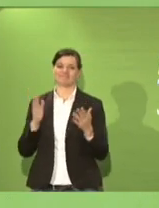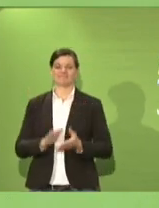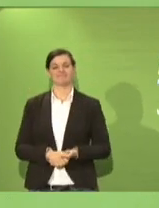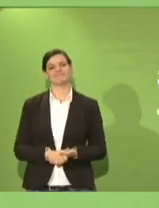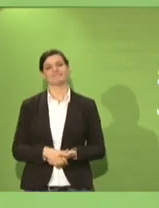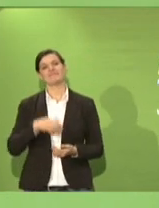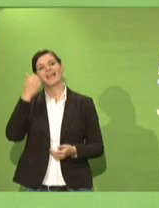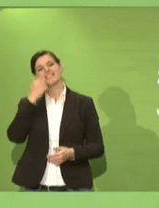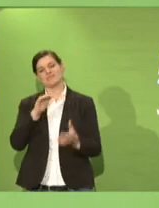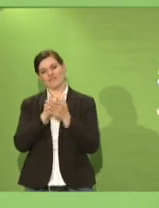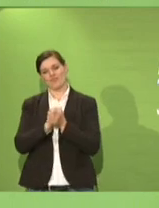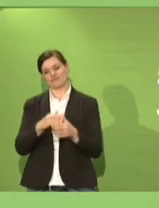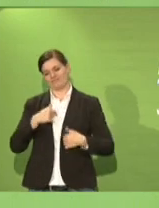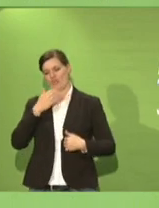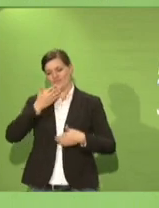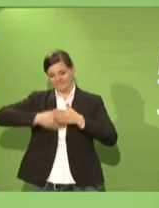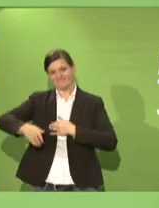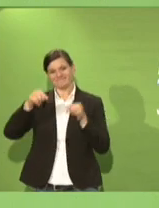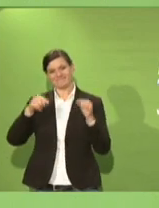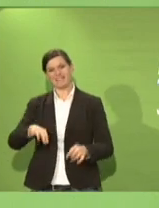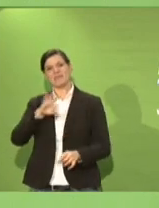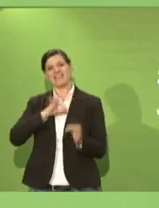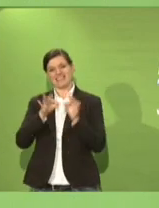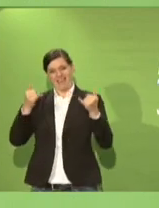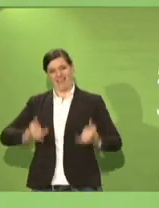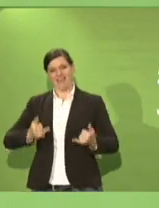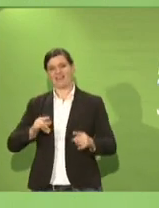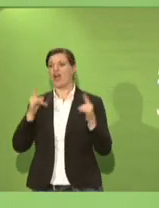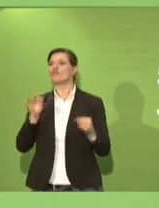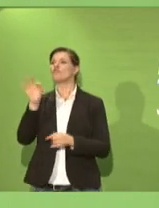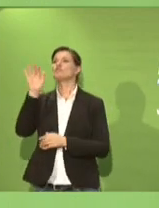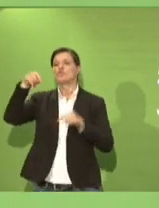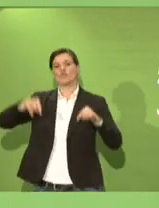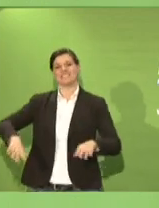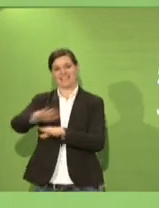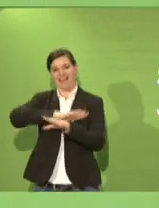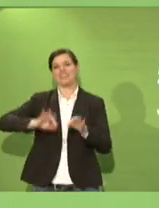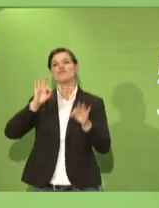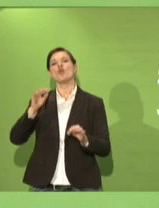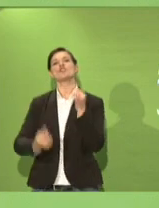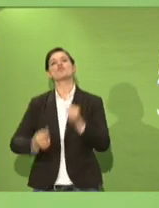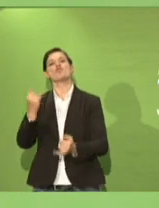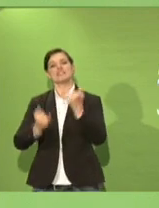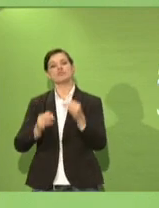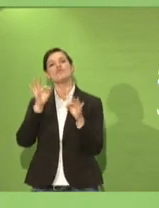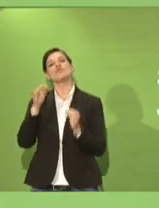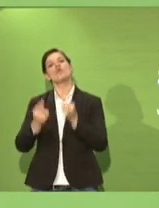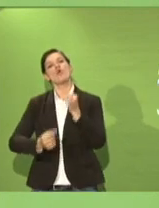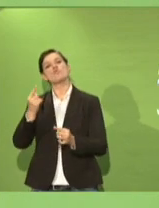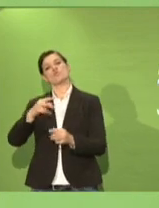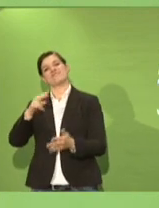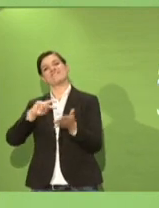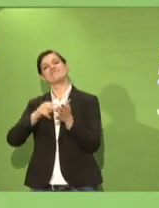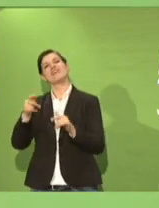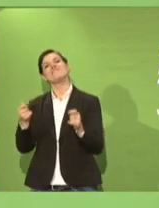ich hoffe, dass auch von diesem Parteitag die Debatten über die Zukunft des Landes, über die Zukunft einer grünen Industrie- und Wirtschaftspolitik, über die